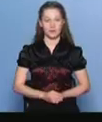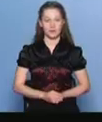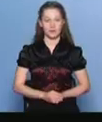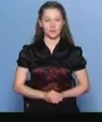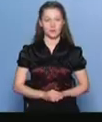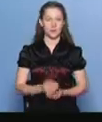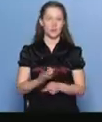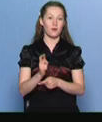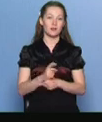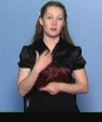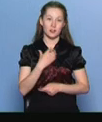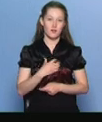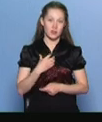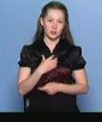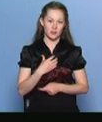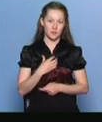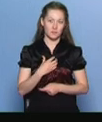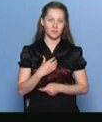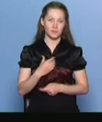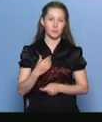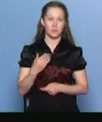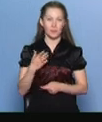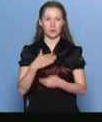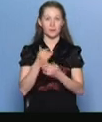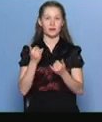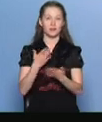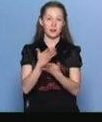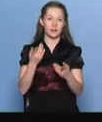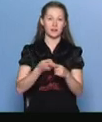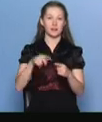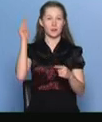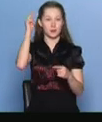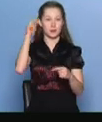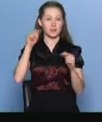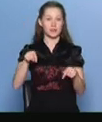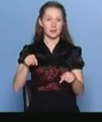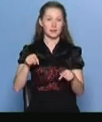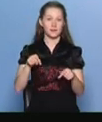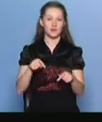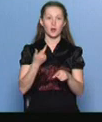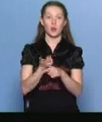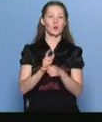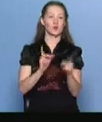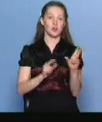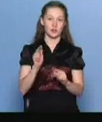Очень важно для нас, для страны. И приятно, говорю, на самом деле растет достойная, хорошая смена. Очень надеюсь, что